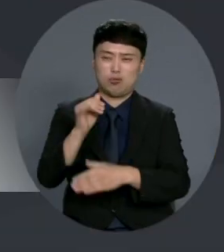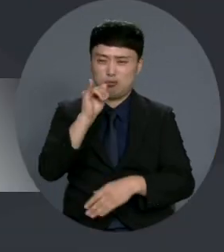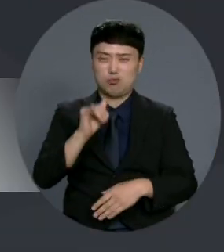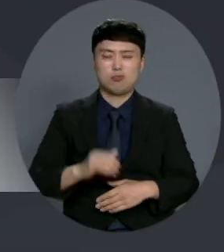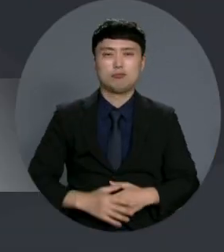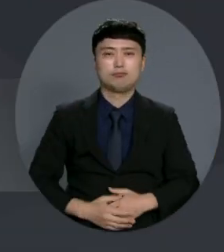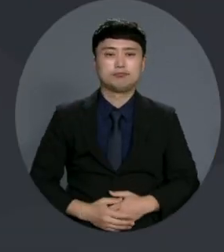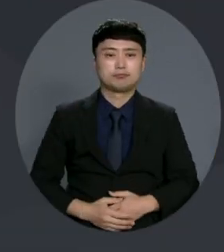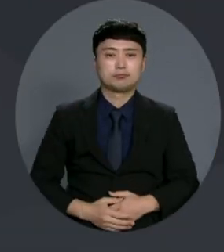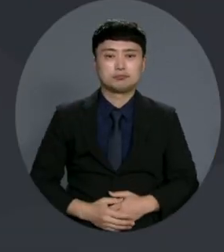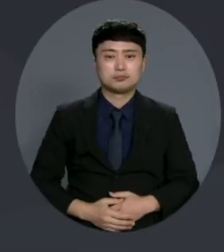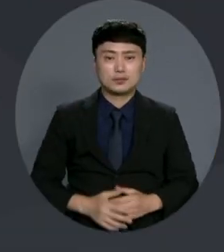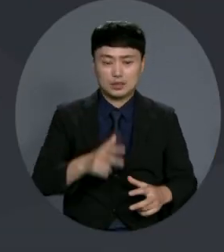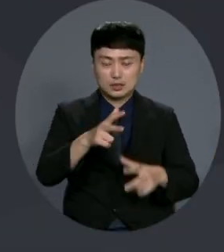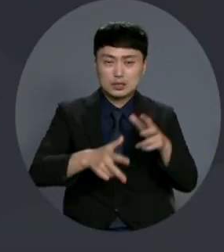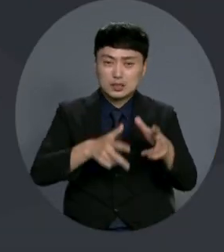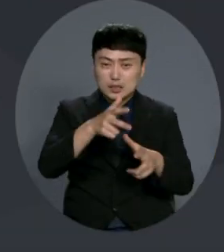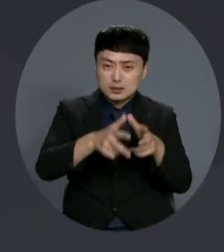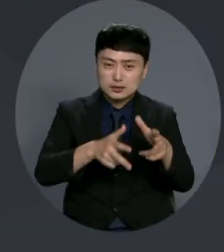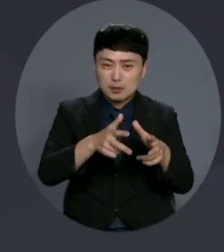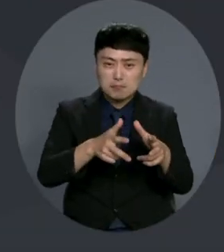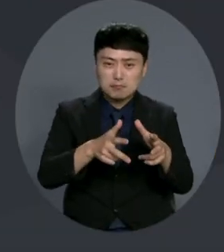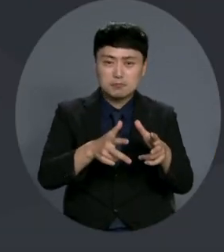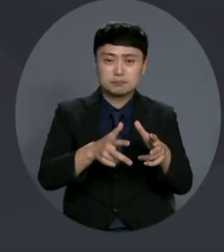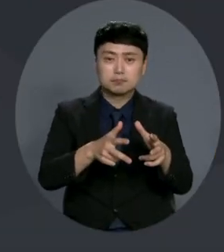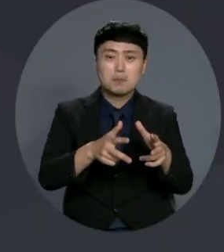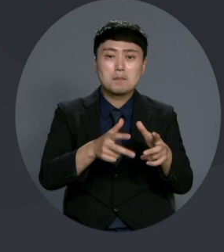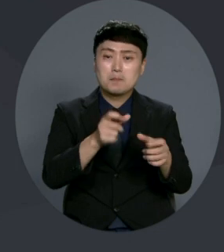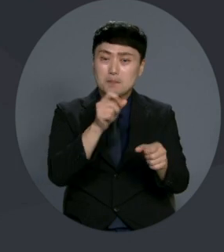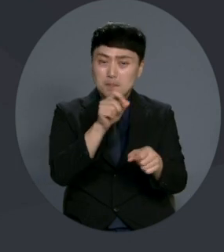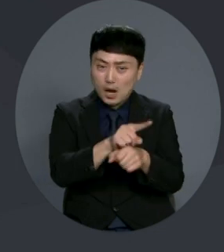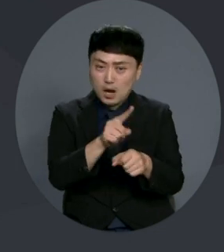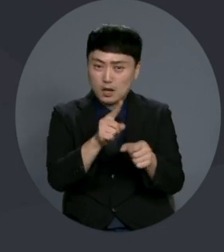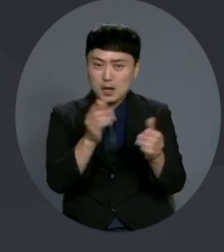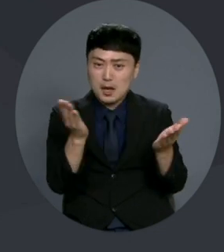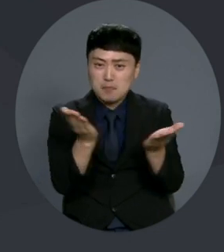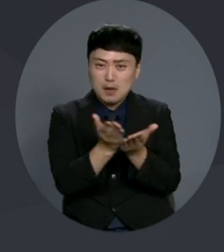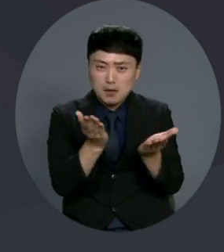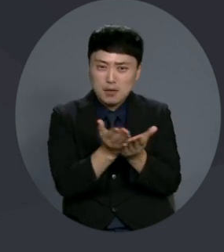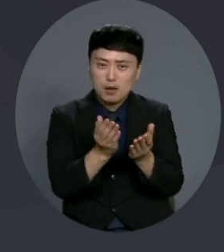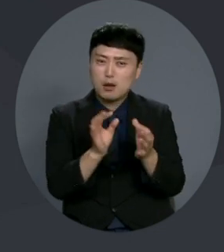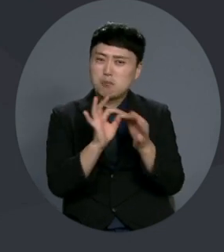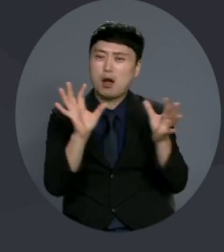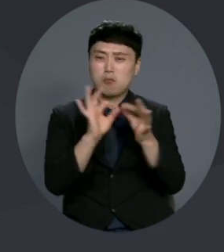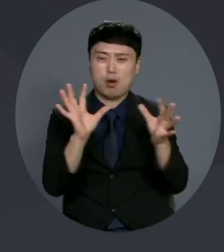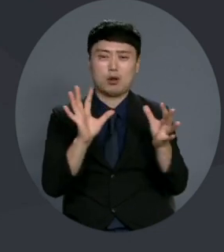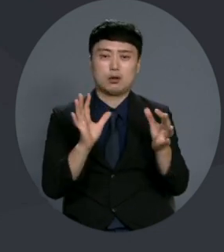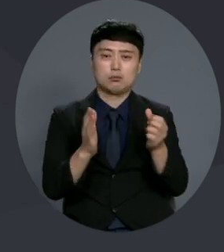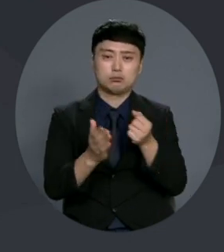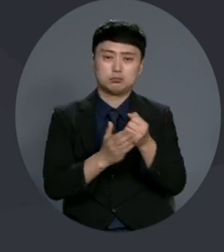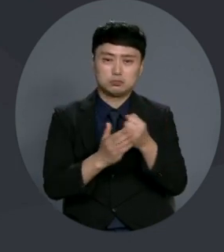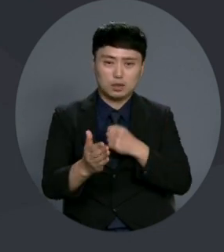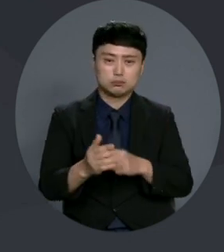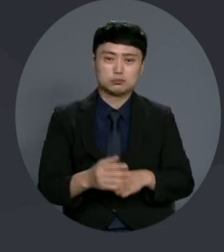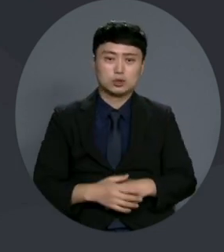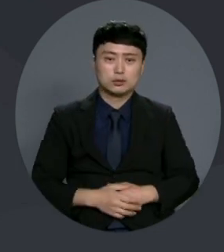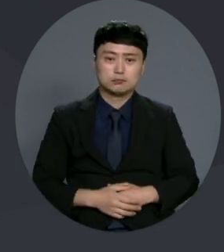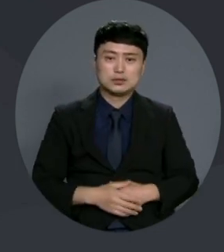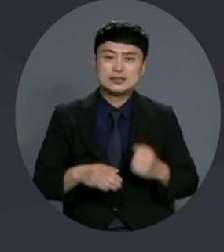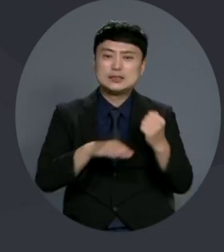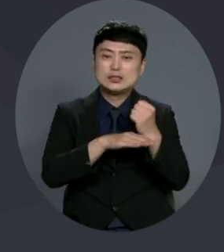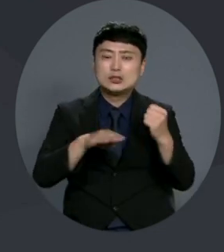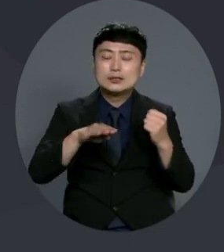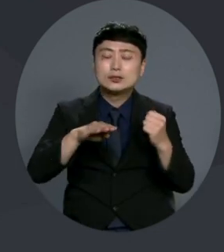큽니다 사람에 대한 특성이 제대로 고려가 되지 않을 가능성이 되게 높습니다 어떤 경우는 아무리 이제 뭐